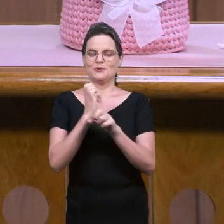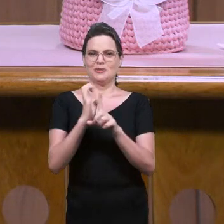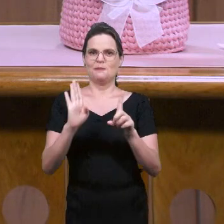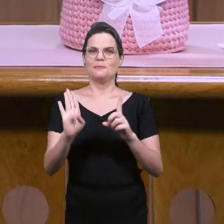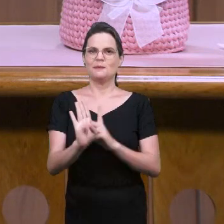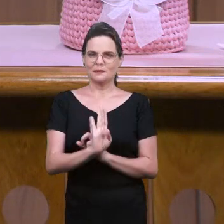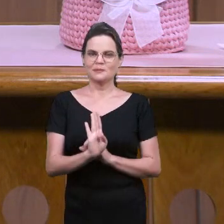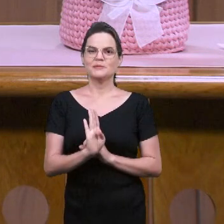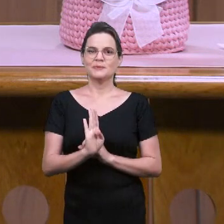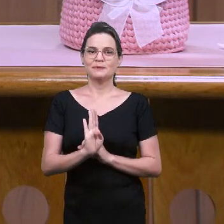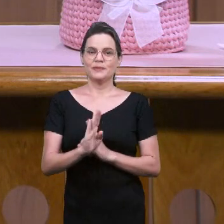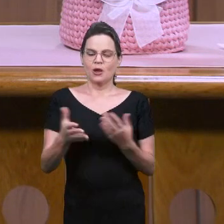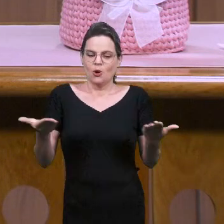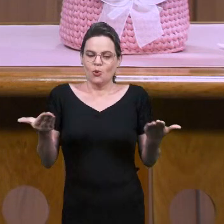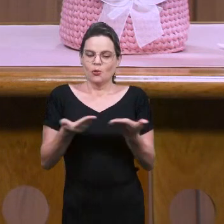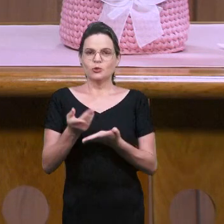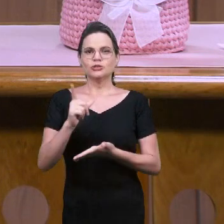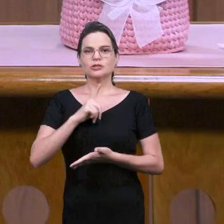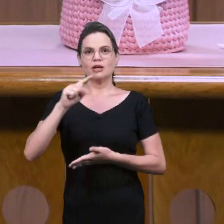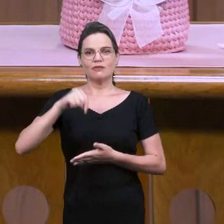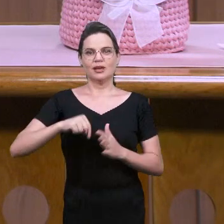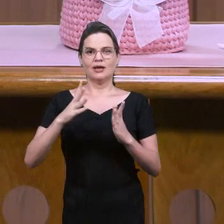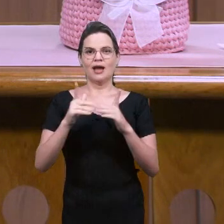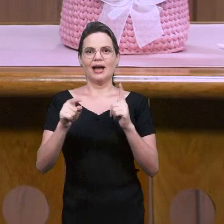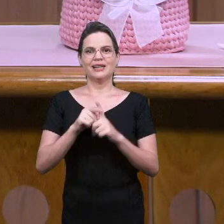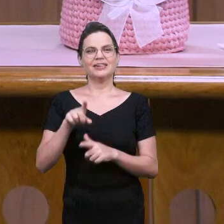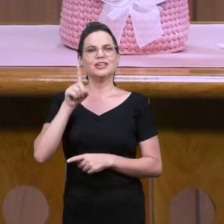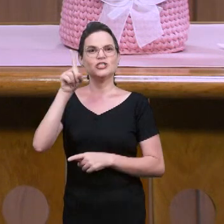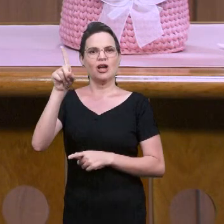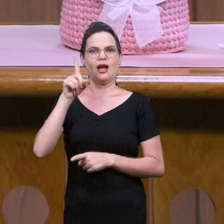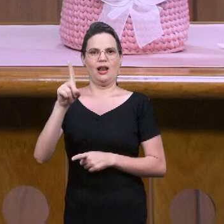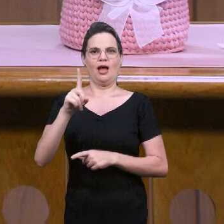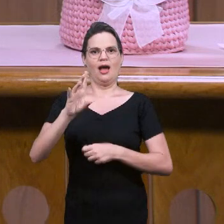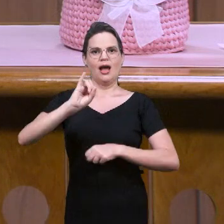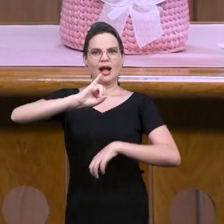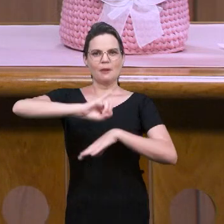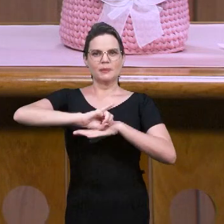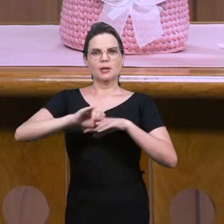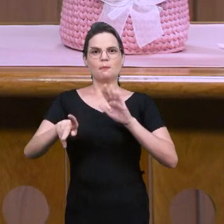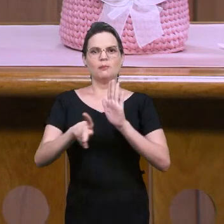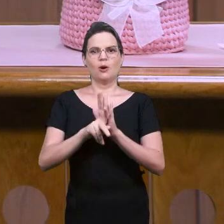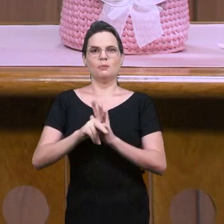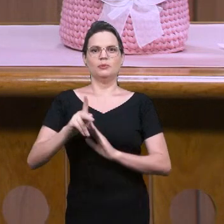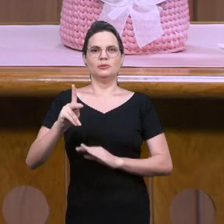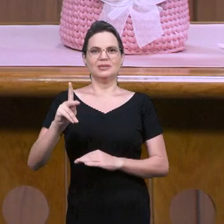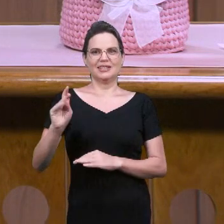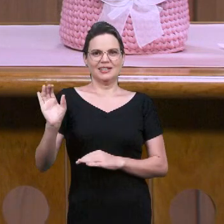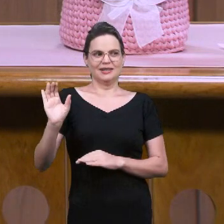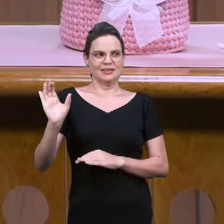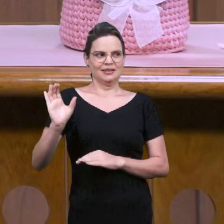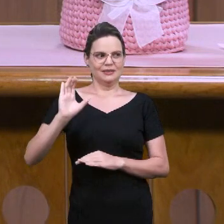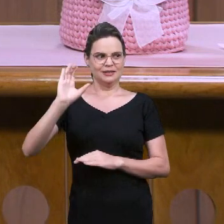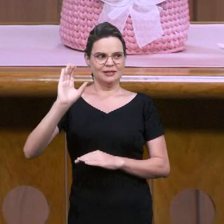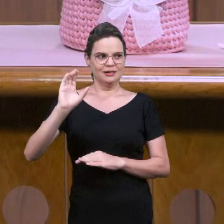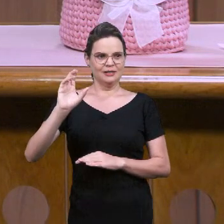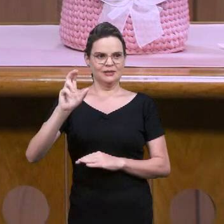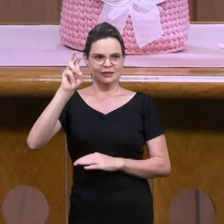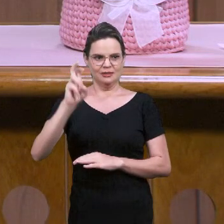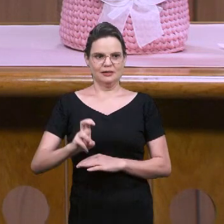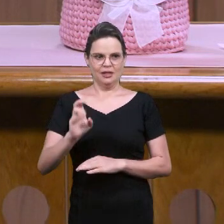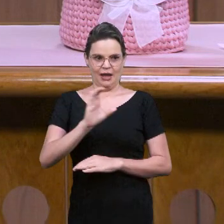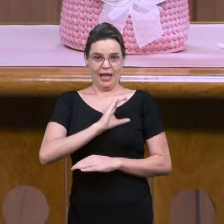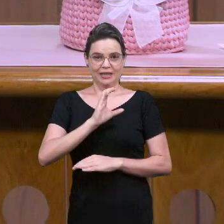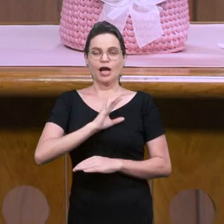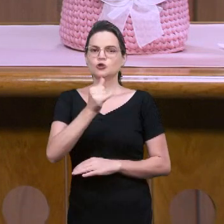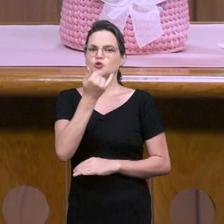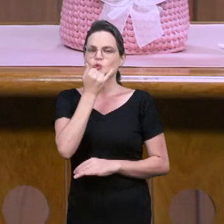témoignages liés à l'école biblique dominicale. Aujourd'hui, nous avons reçu notre église à Ottawa, la capitale du Canada, où récemment a été